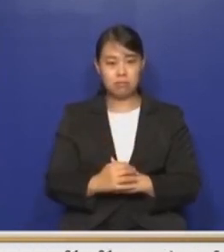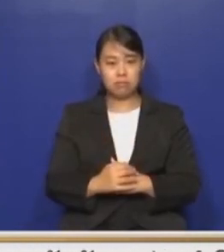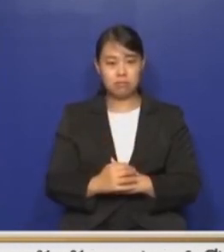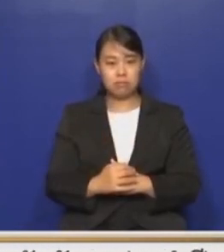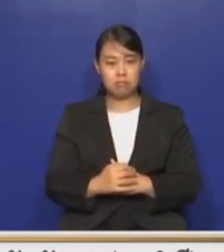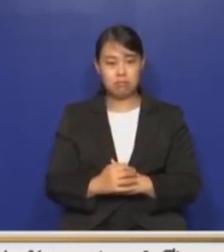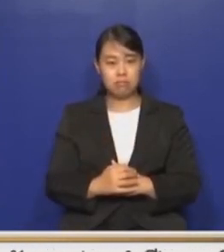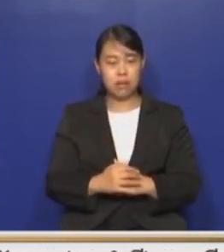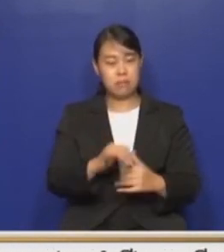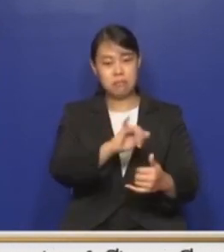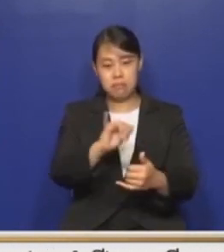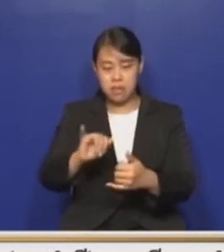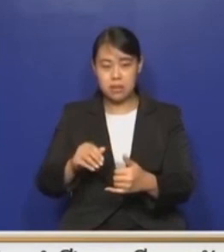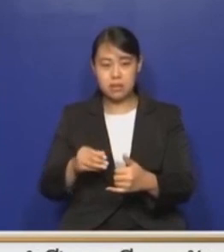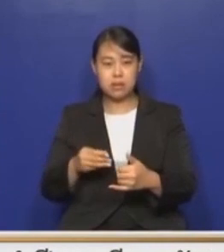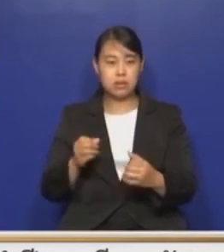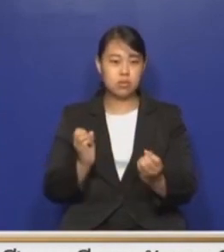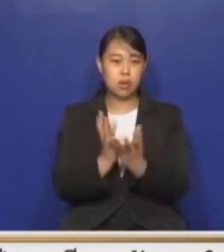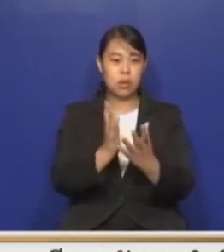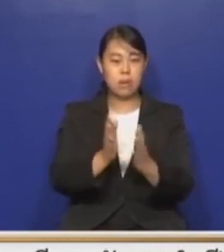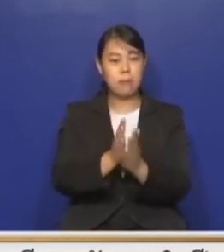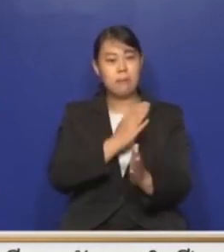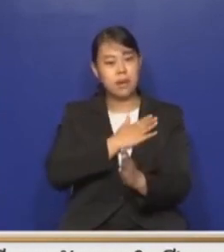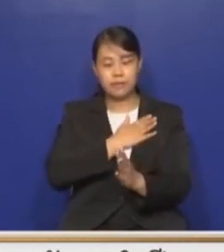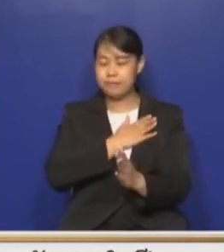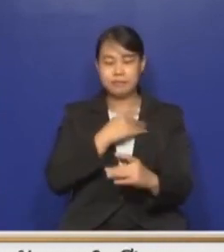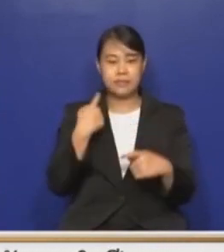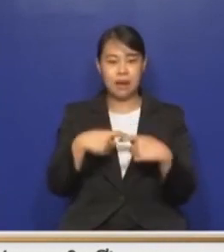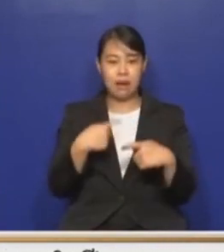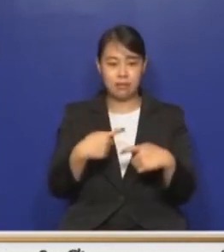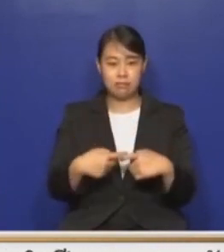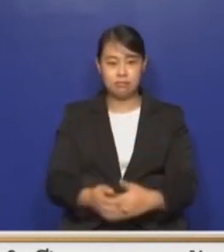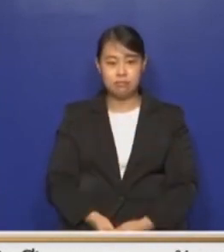ๆแต่กต้ขอบคุณในคามเปห่งเป็ยายของท่าน esp.